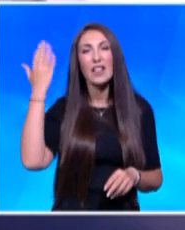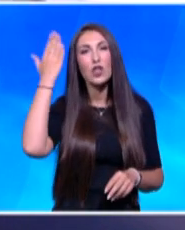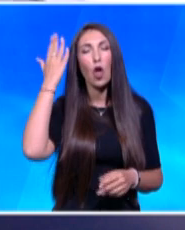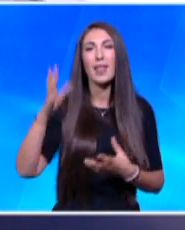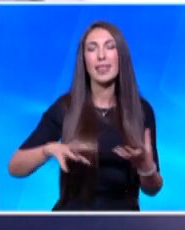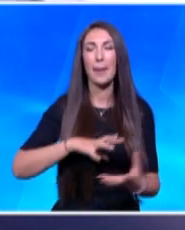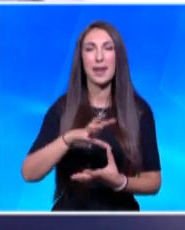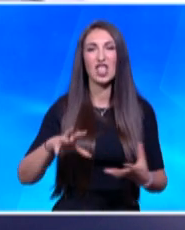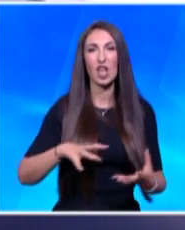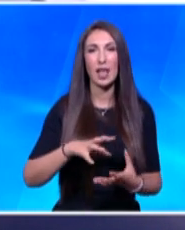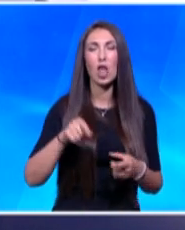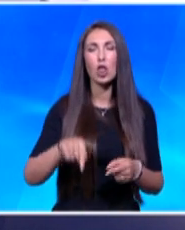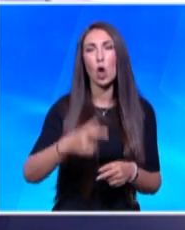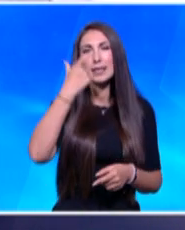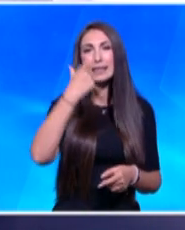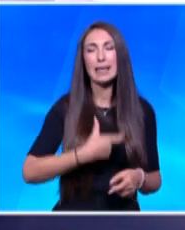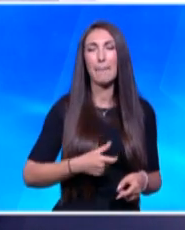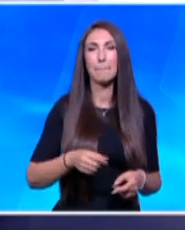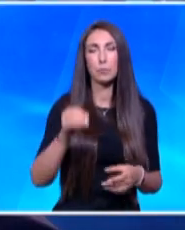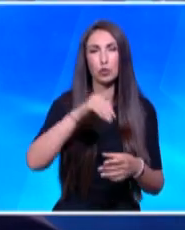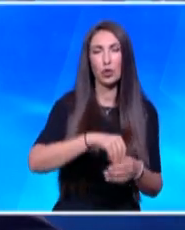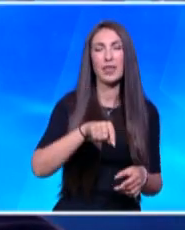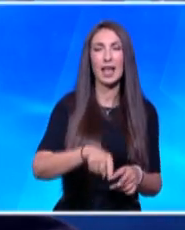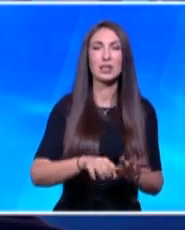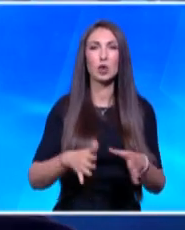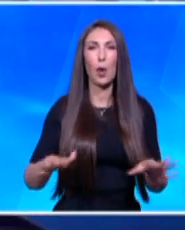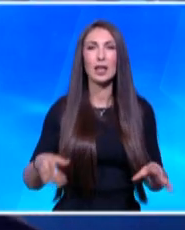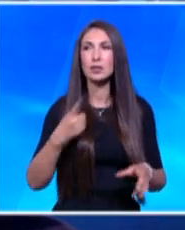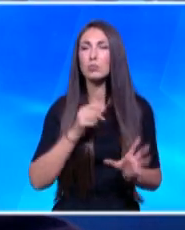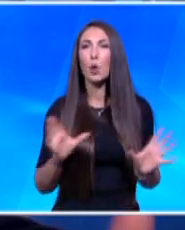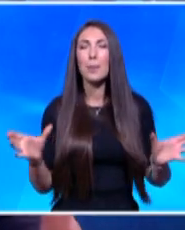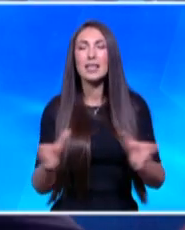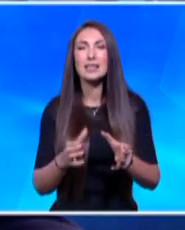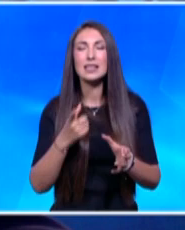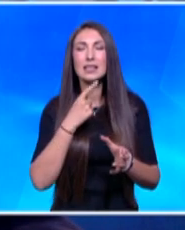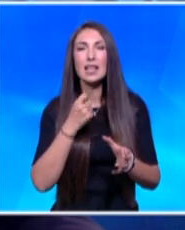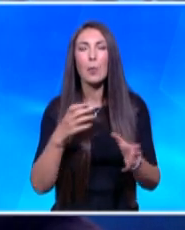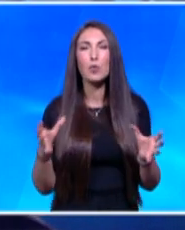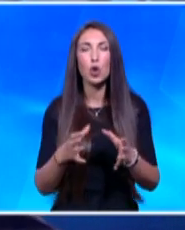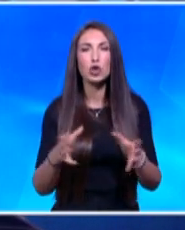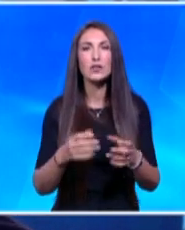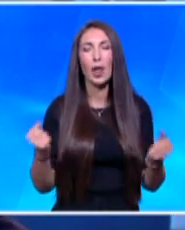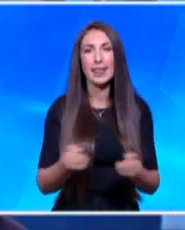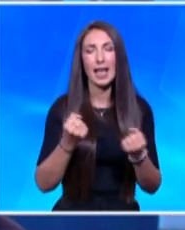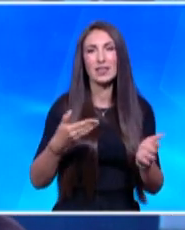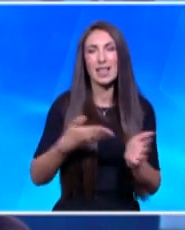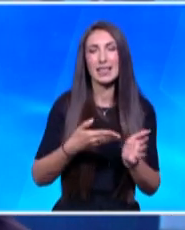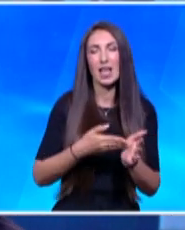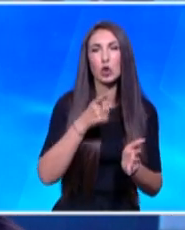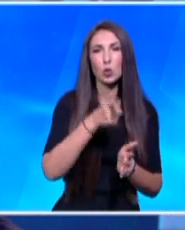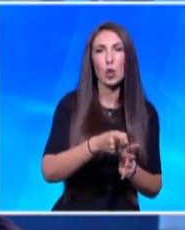напрежението. И той сам се поставя в тази ситуация да мобилизира мнозинството, да действа срещу него и по отношение на неговите правомощия,